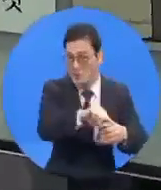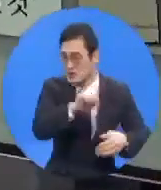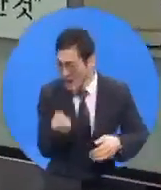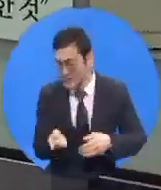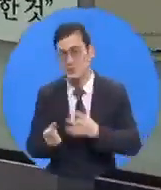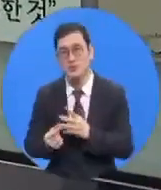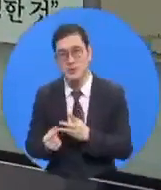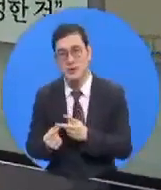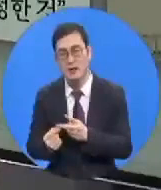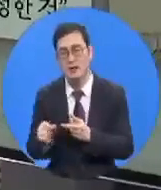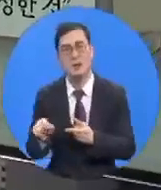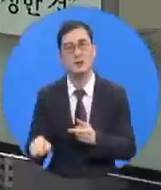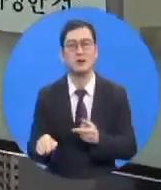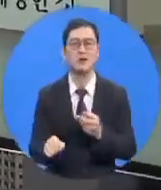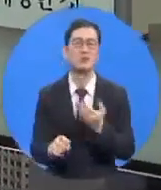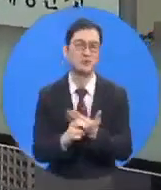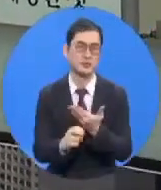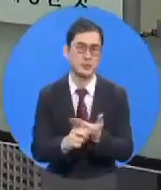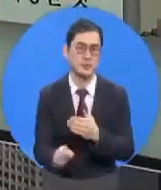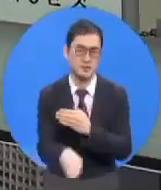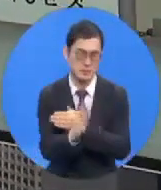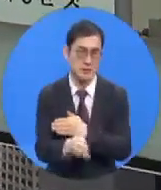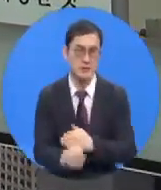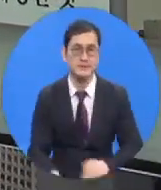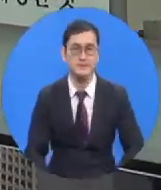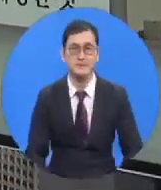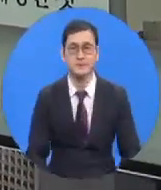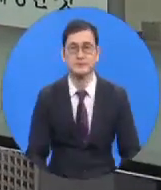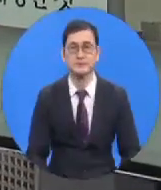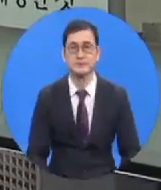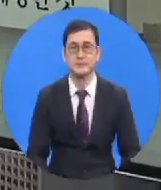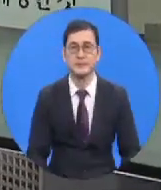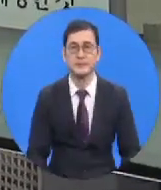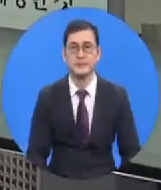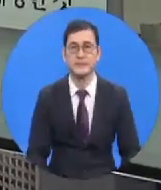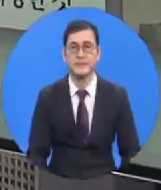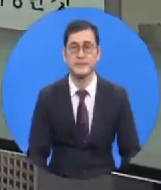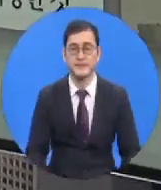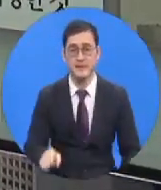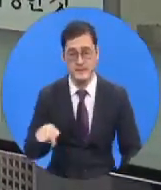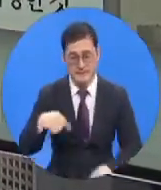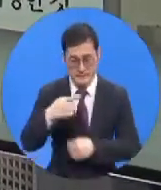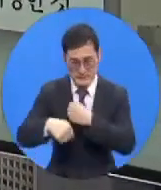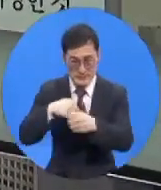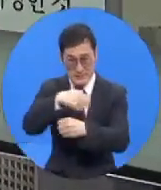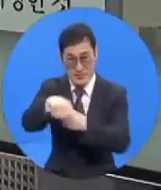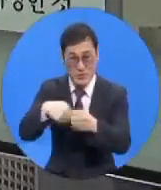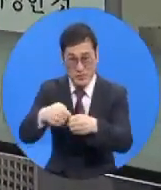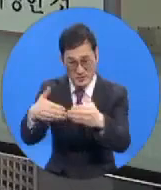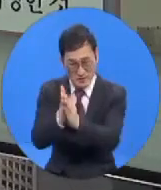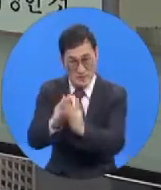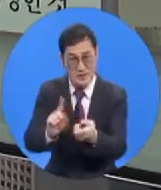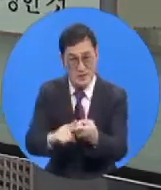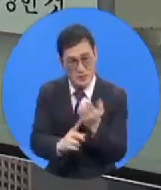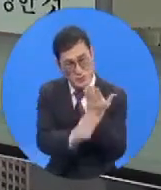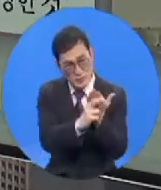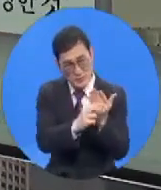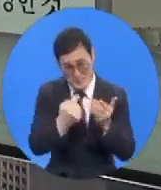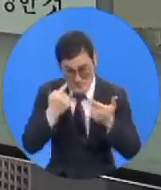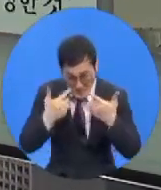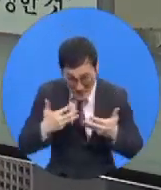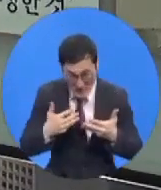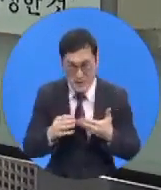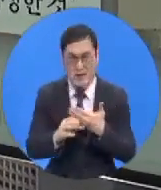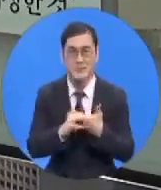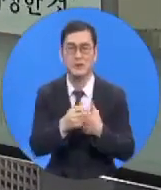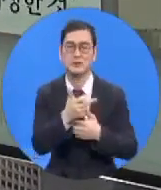감사원의 감사입니다. 만약 탈원전 정책 자체에 문제가 있다고 감사 결과가 나오면 상당한 파장이 예상됩니다.